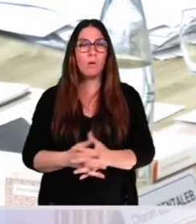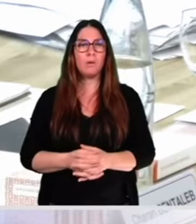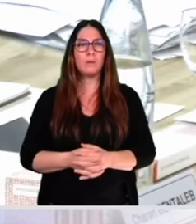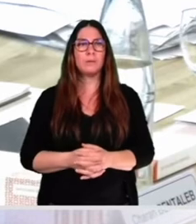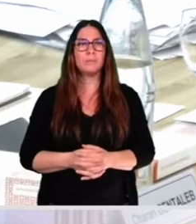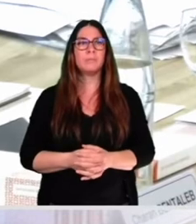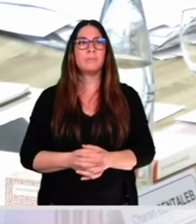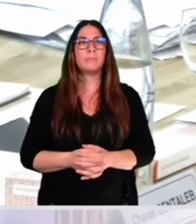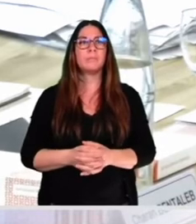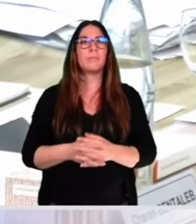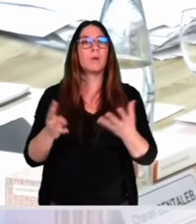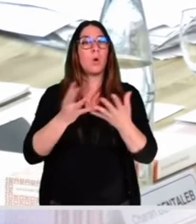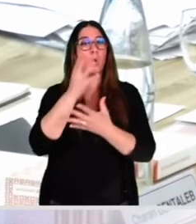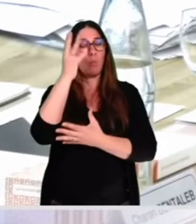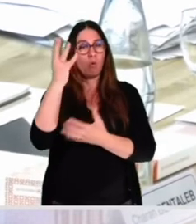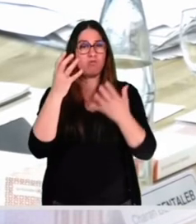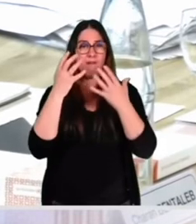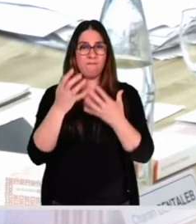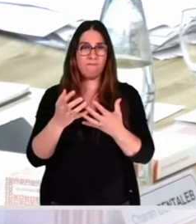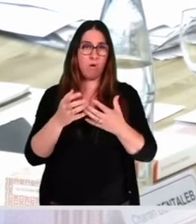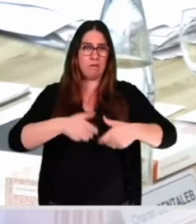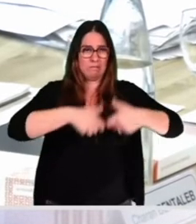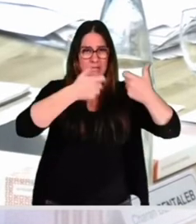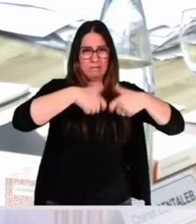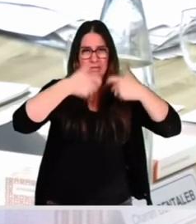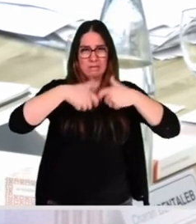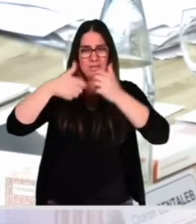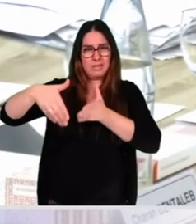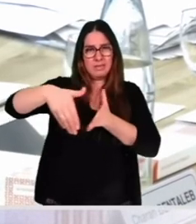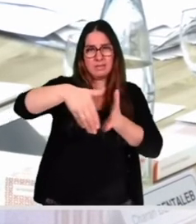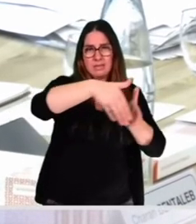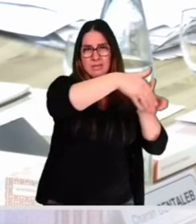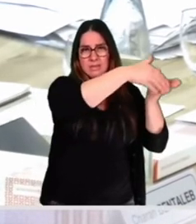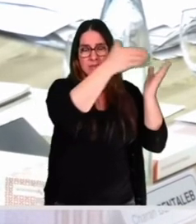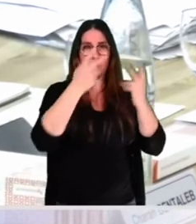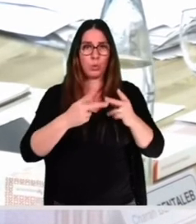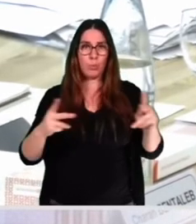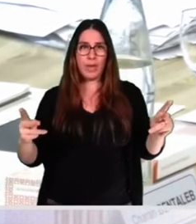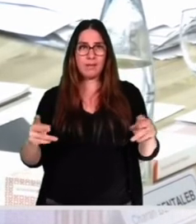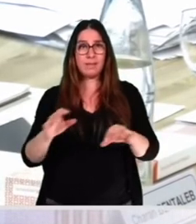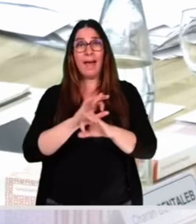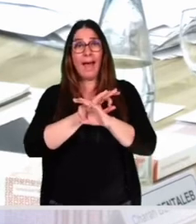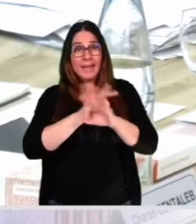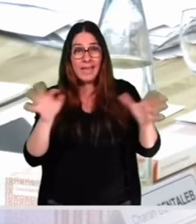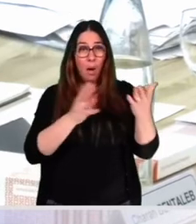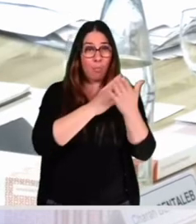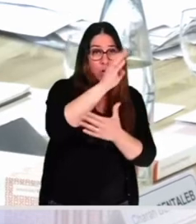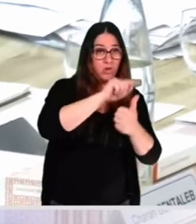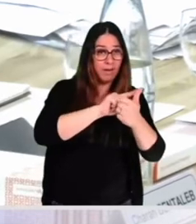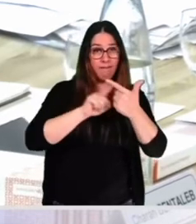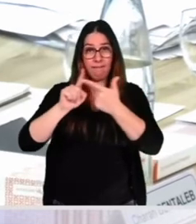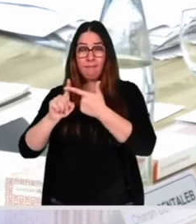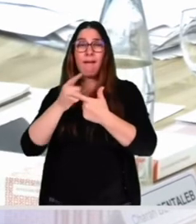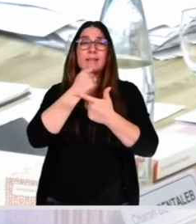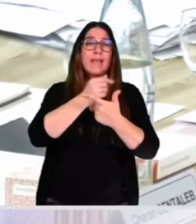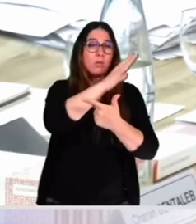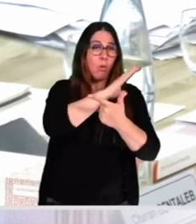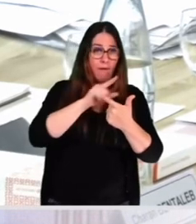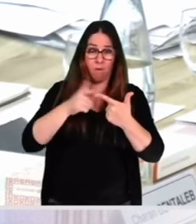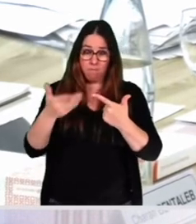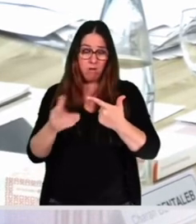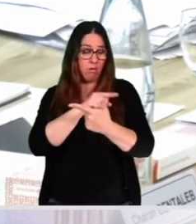projet privilégie l'îlot et la densité sur la continuité et la réversibilité urbaine. Aucun des deux projets, ni celui de Destaut, ni